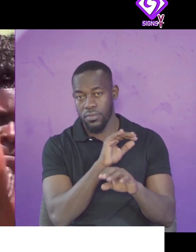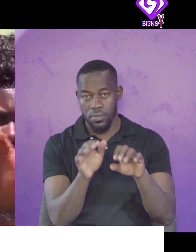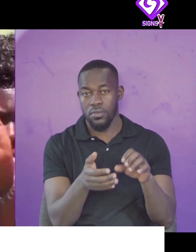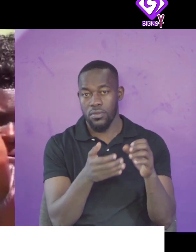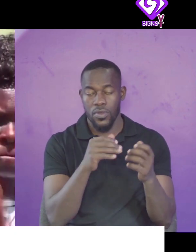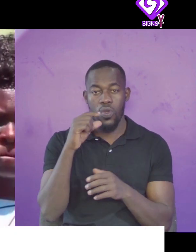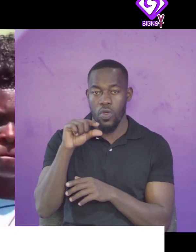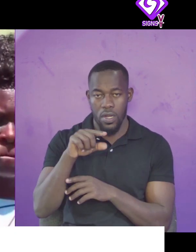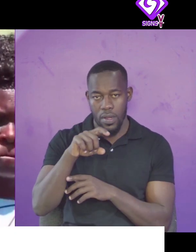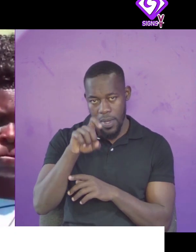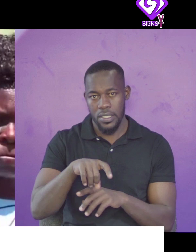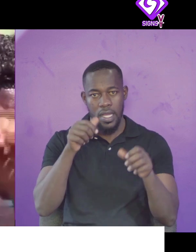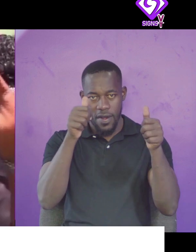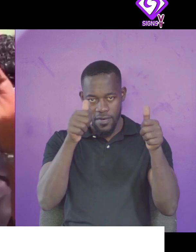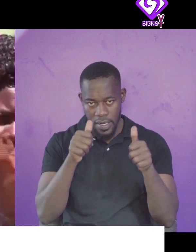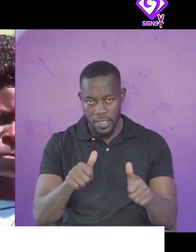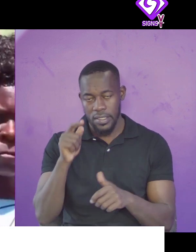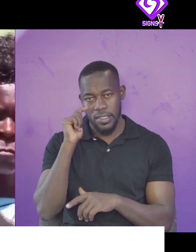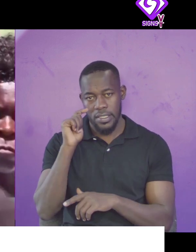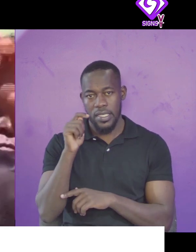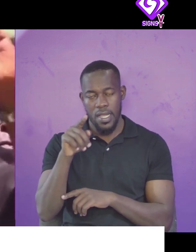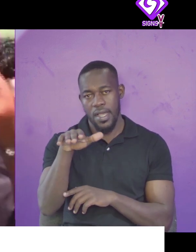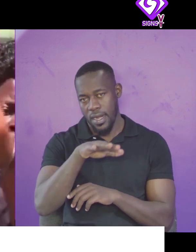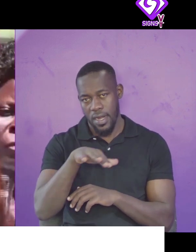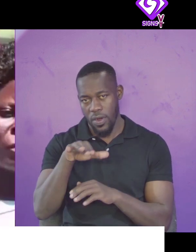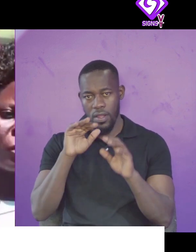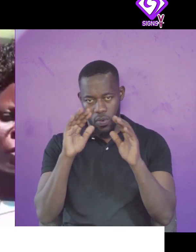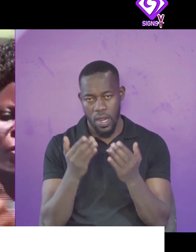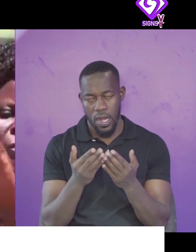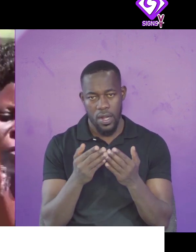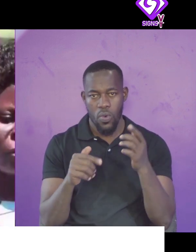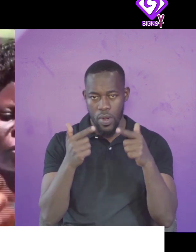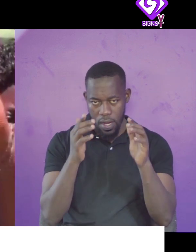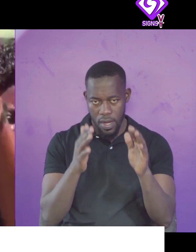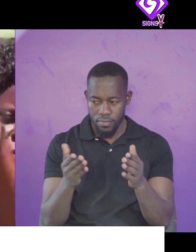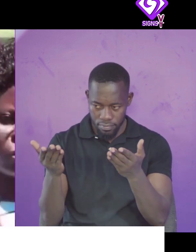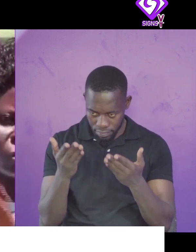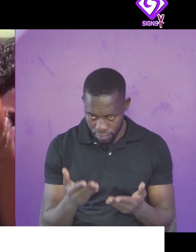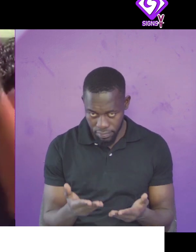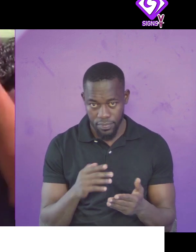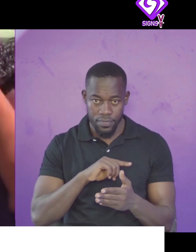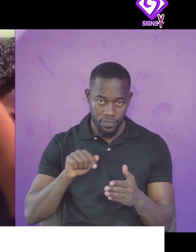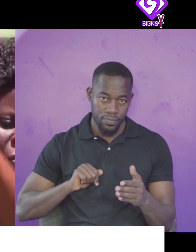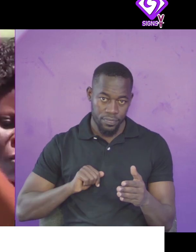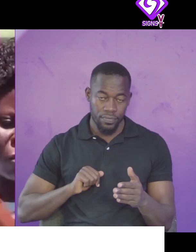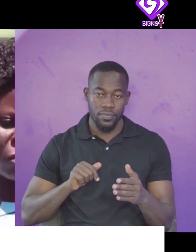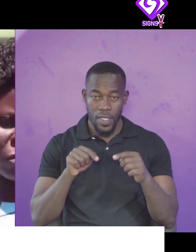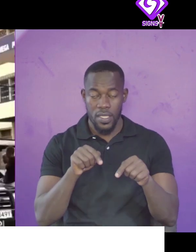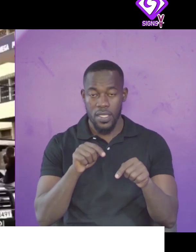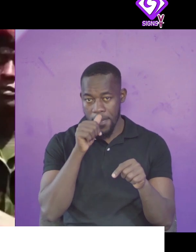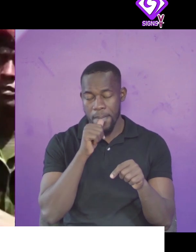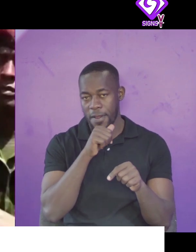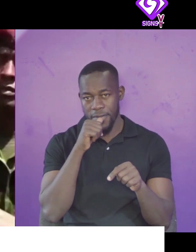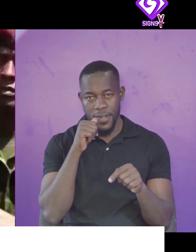the tender all over the world, and whoever wins should be brought to us. Shanta is a private, we don't know who they